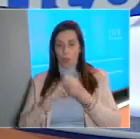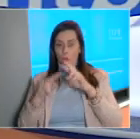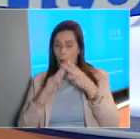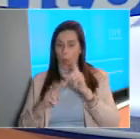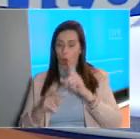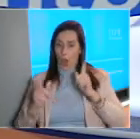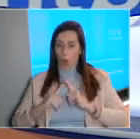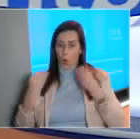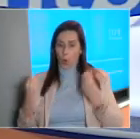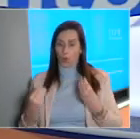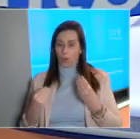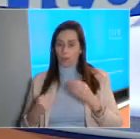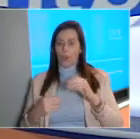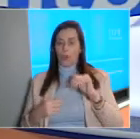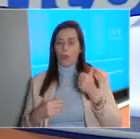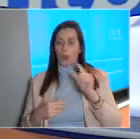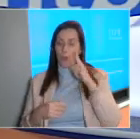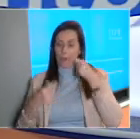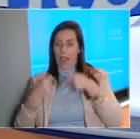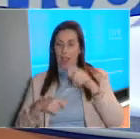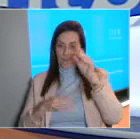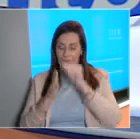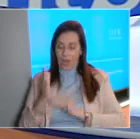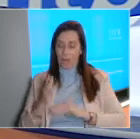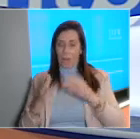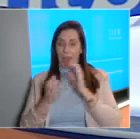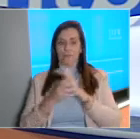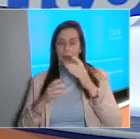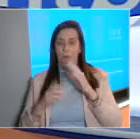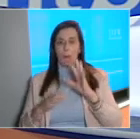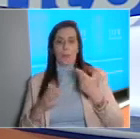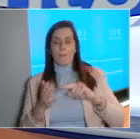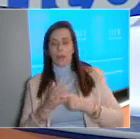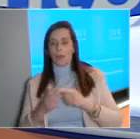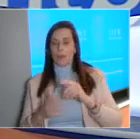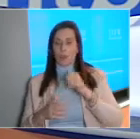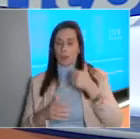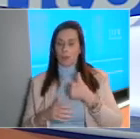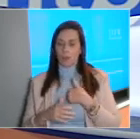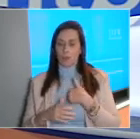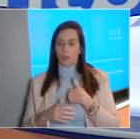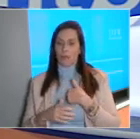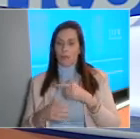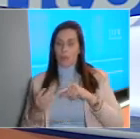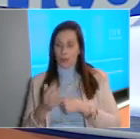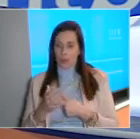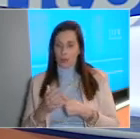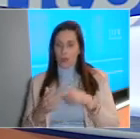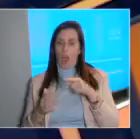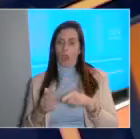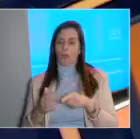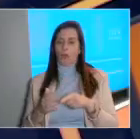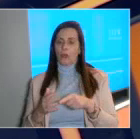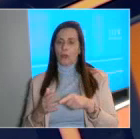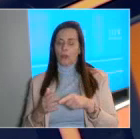העולם? לא, חכו, קודם כל בוא נראה מי החברים, מה עושים. אז בוא נגיד לנו מה המטרה, מה המטרה של הקבוצה הזאת? קודם כל,